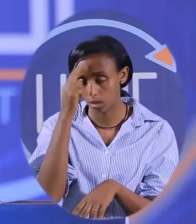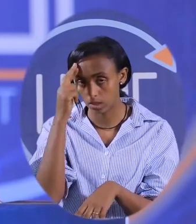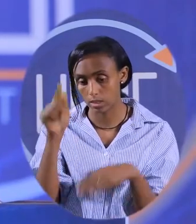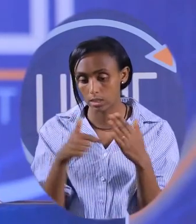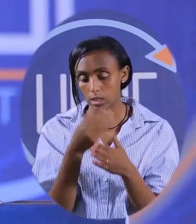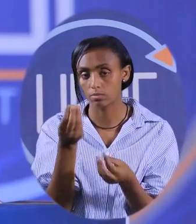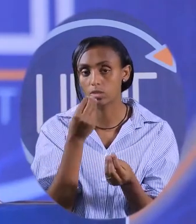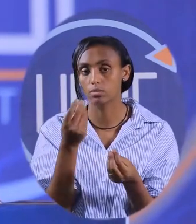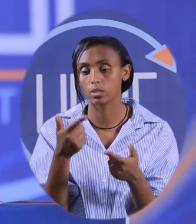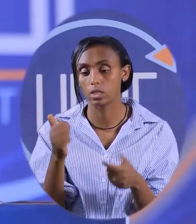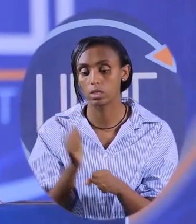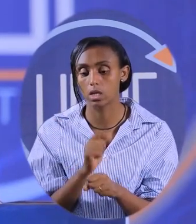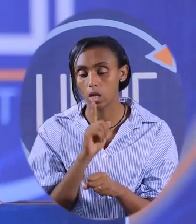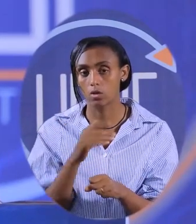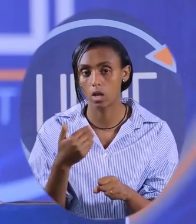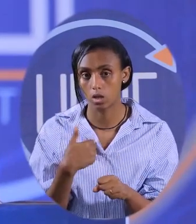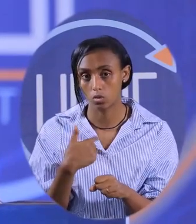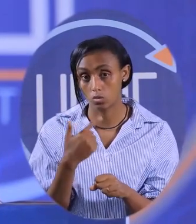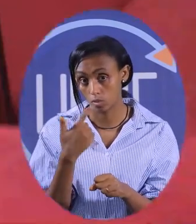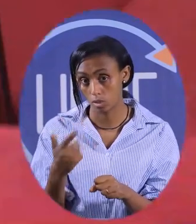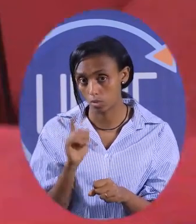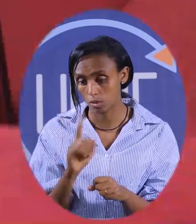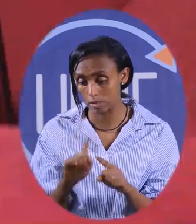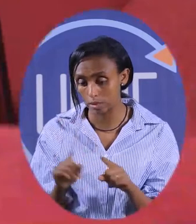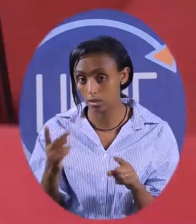ምግብ እየሰራን ያለ ነው ስናይ ግን የምግብ ችግር አለ።